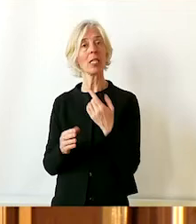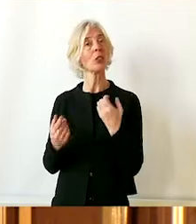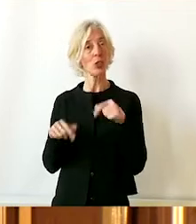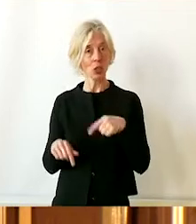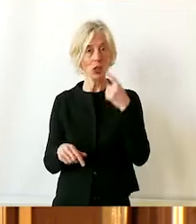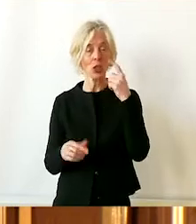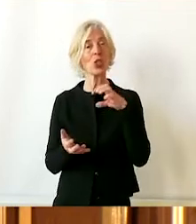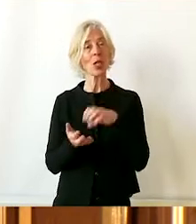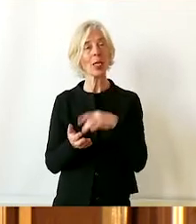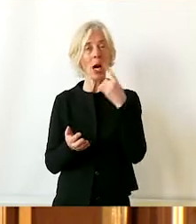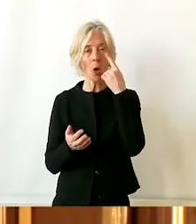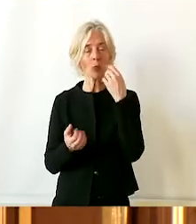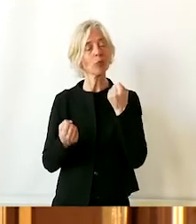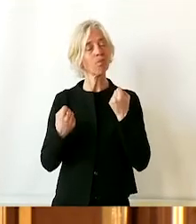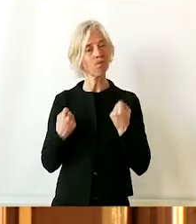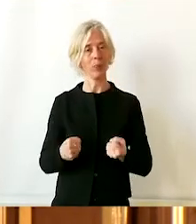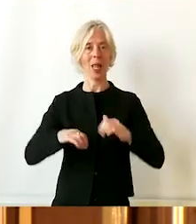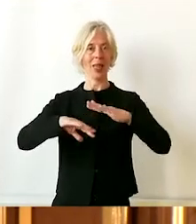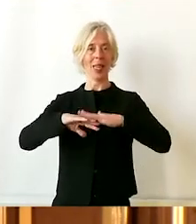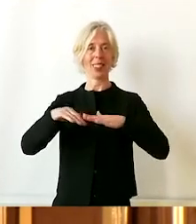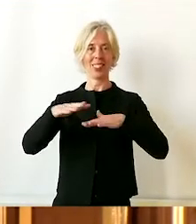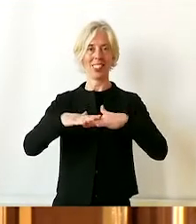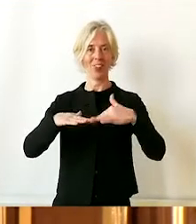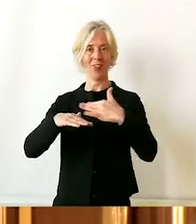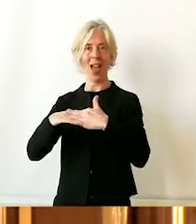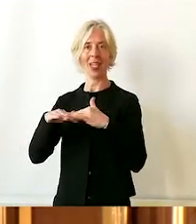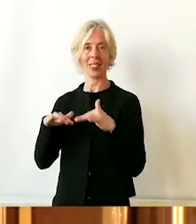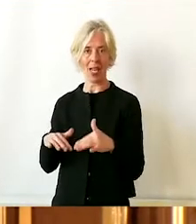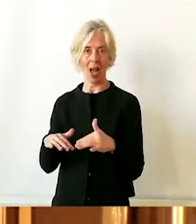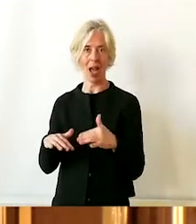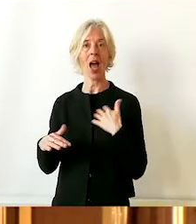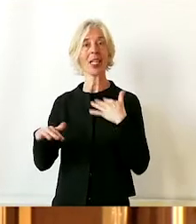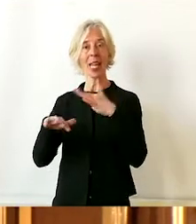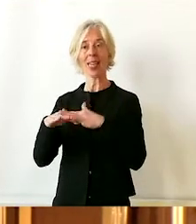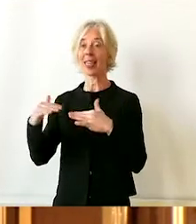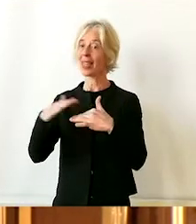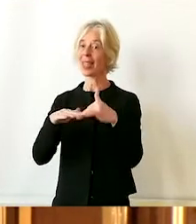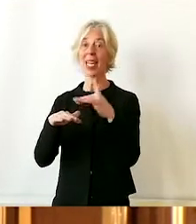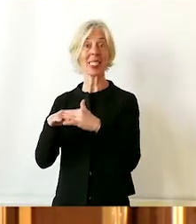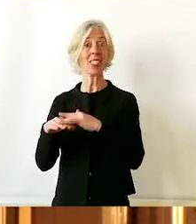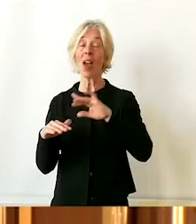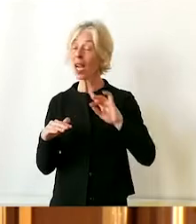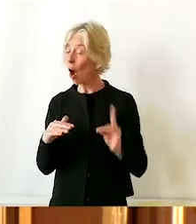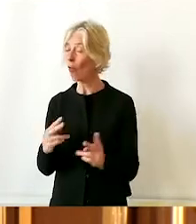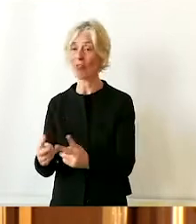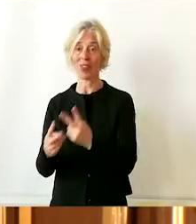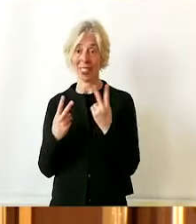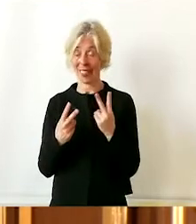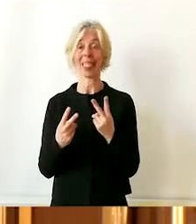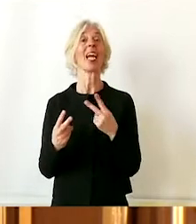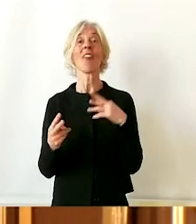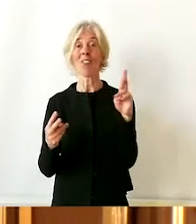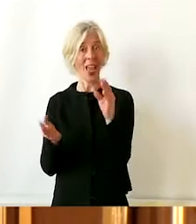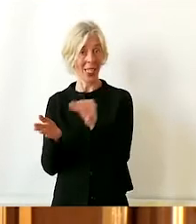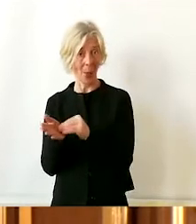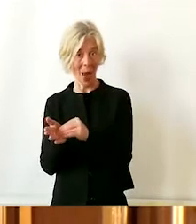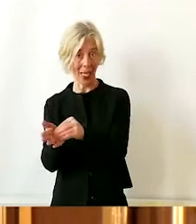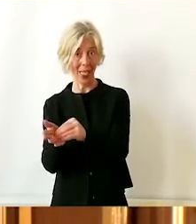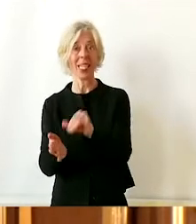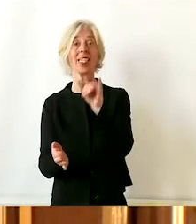ist natürlich eingebunden in unsere Aktivitäten. Und da darf ich ganz herzlich begrüßen Herrn Walter von der IHK